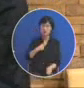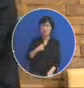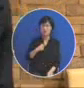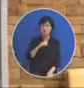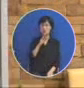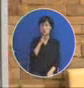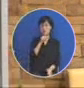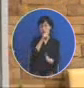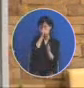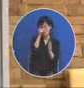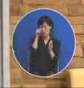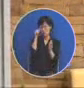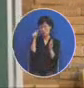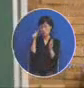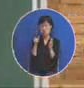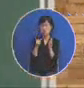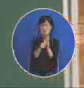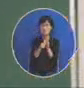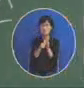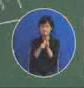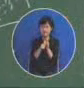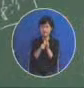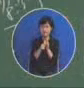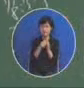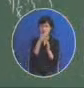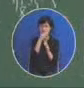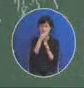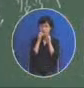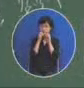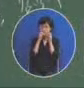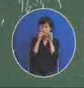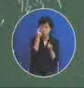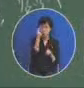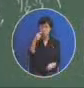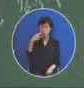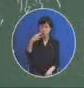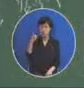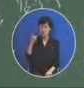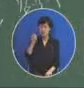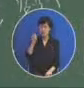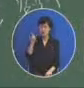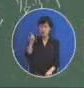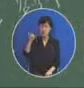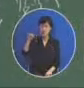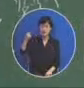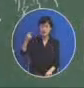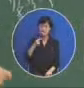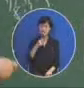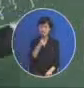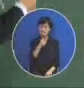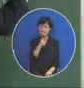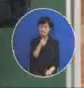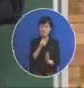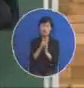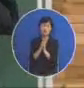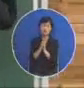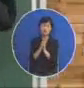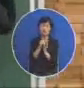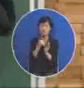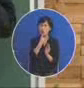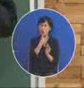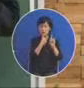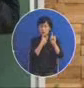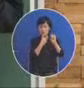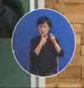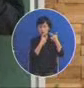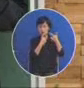holy mason으로 살 수 없어. And then you ask God, God, make me into a holy mason so that I may really stake my life for your work. 로마서 16장에